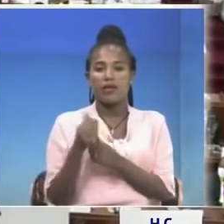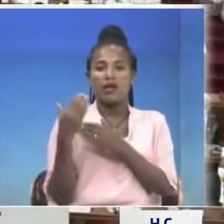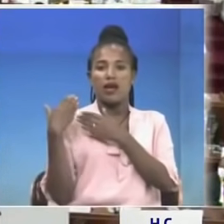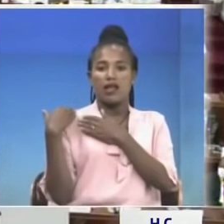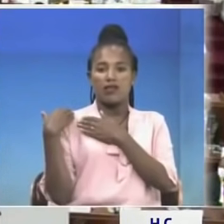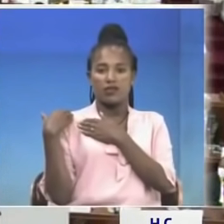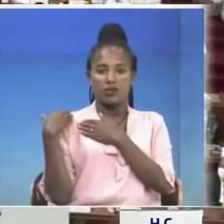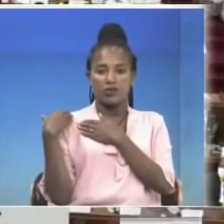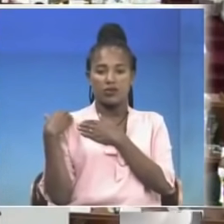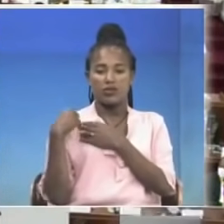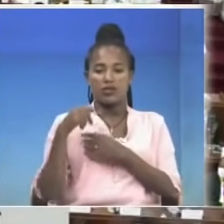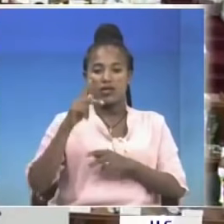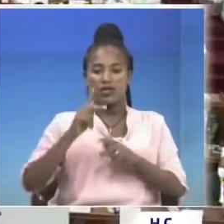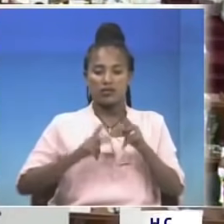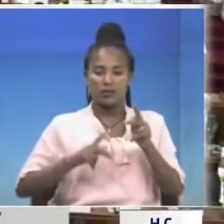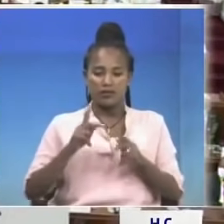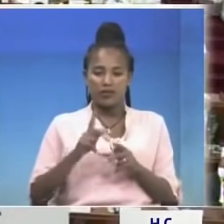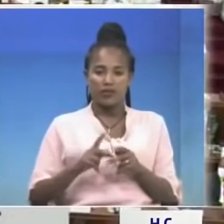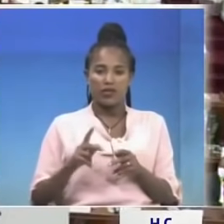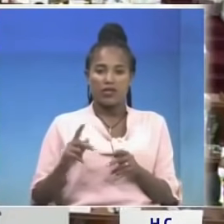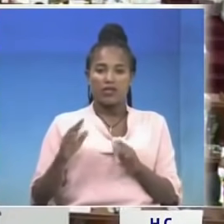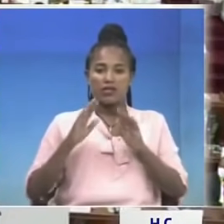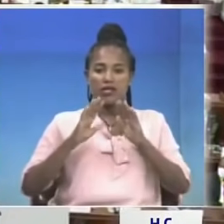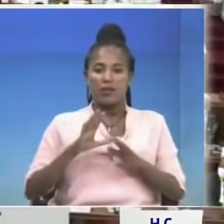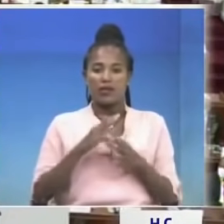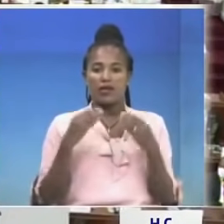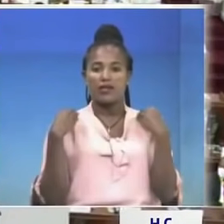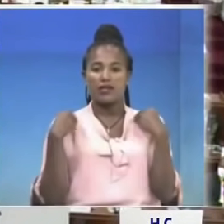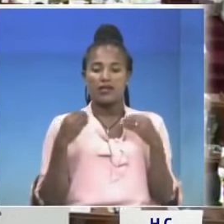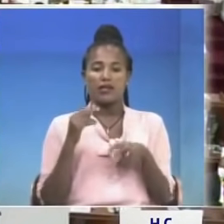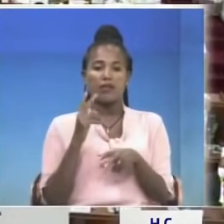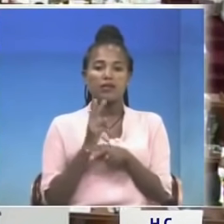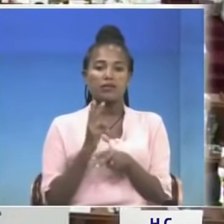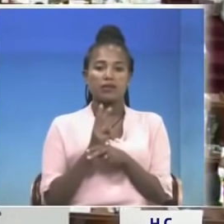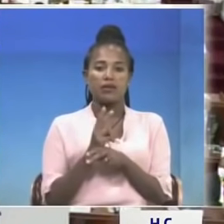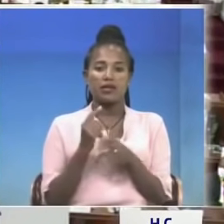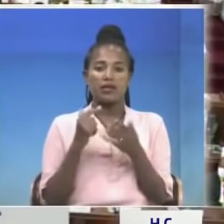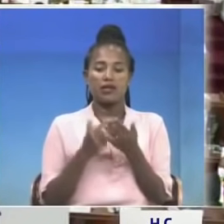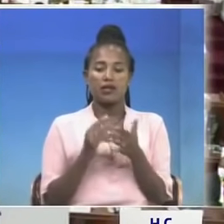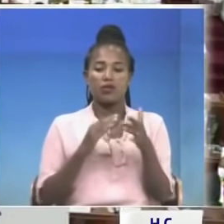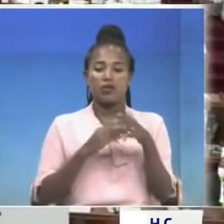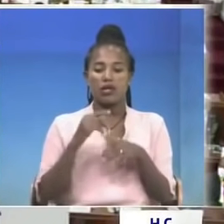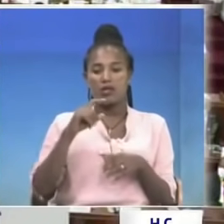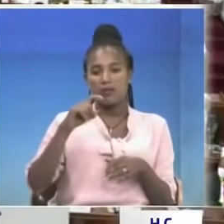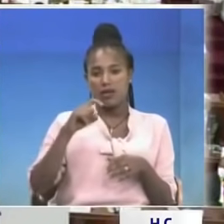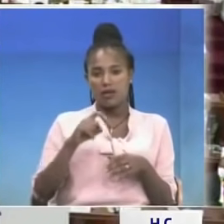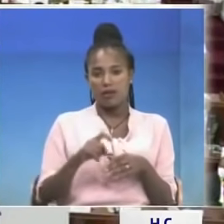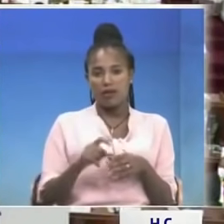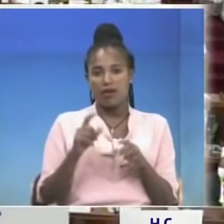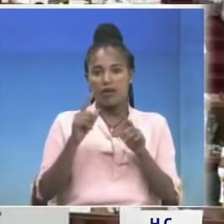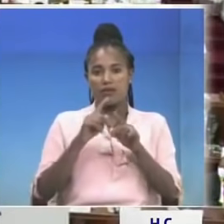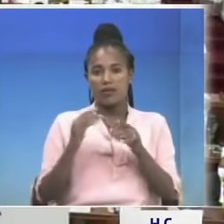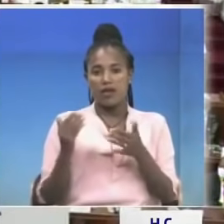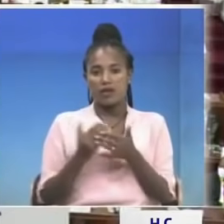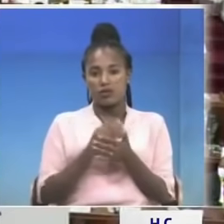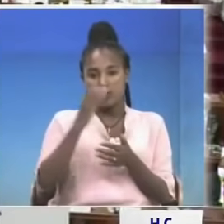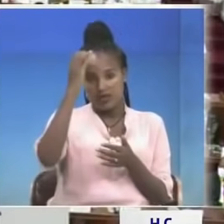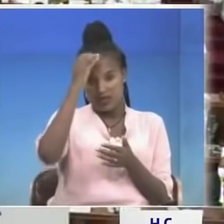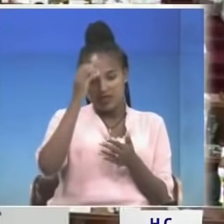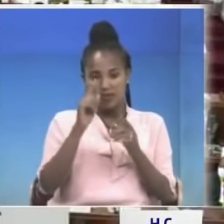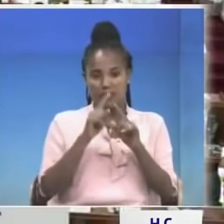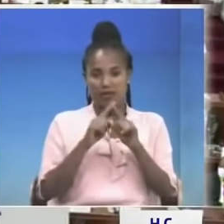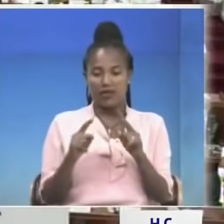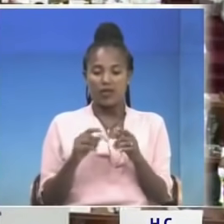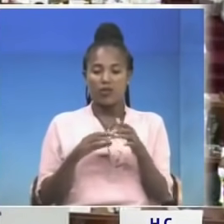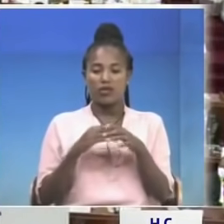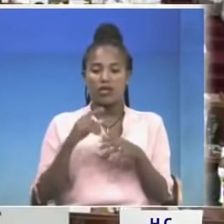ኃላፊነቱን የህዝቦችንም ሰላምና ደህንነት የማስጠበቅ ሚናውን ሊወጣ እንደሚገባ በተለይ አዲሱ መንግስት ማለት ነው